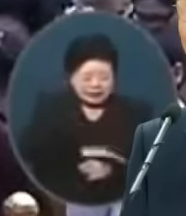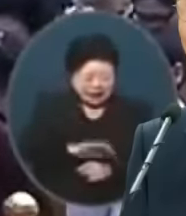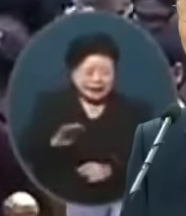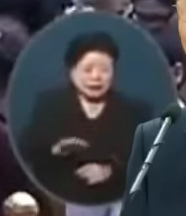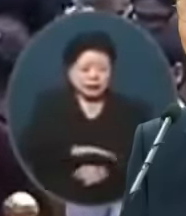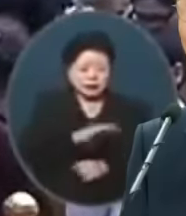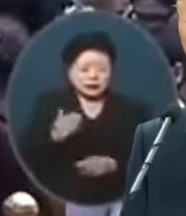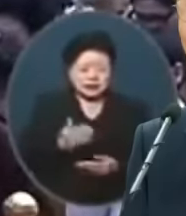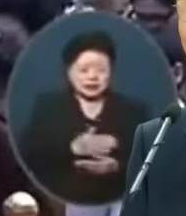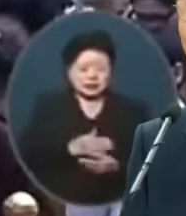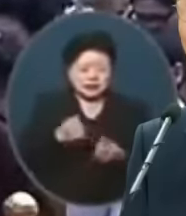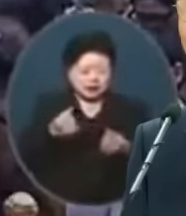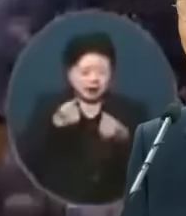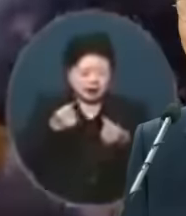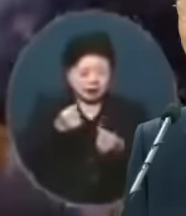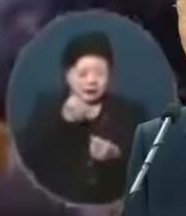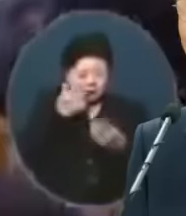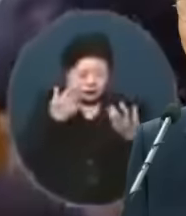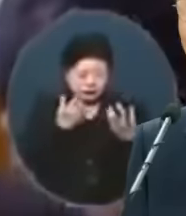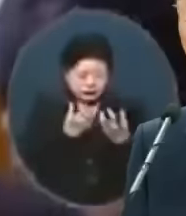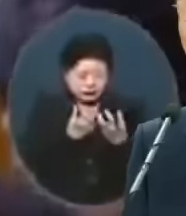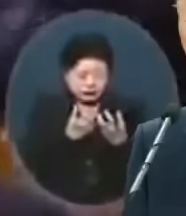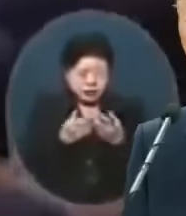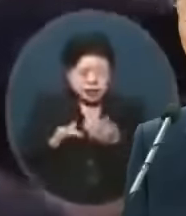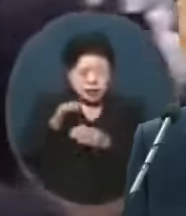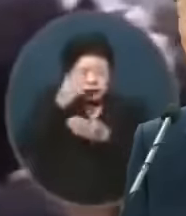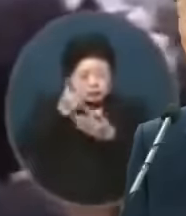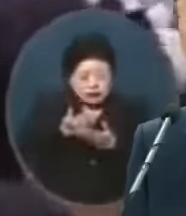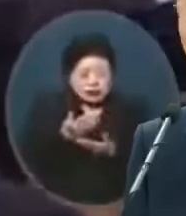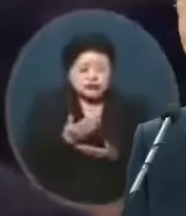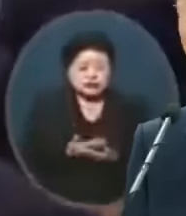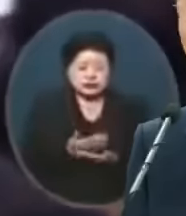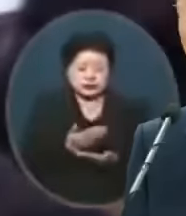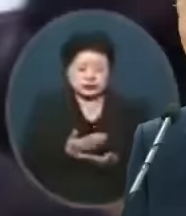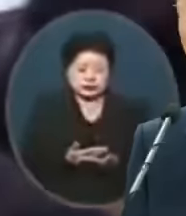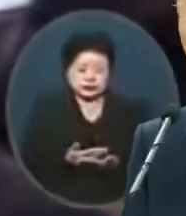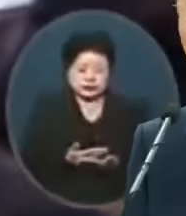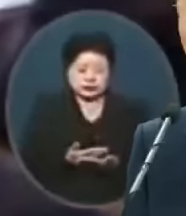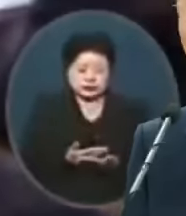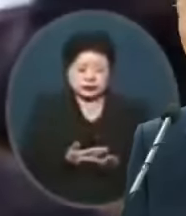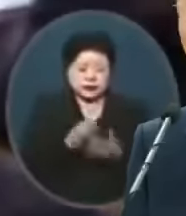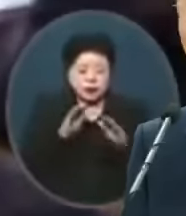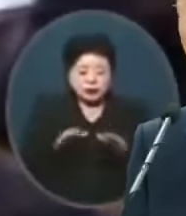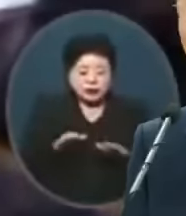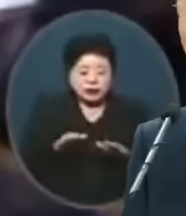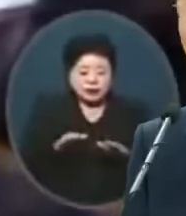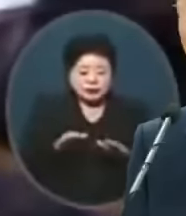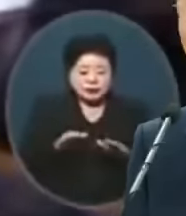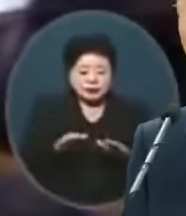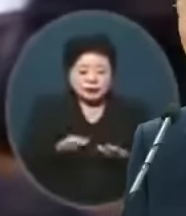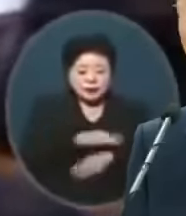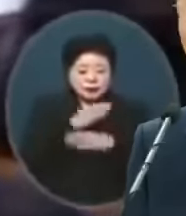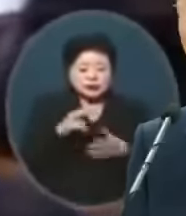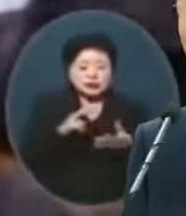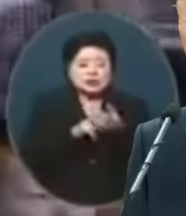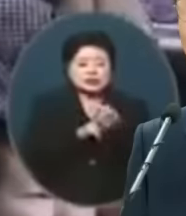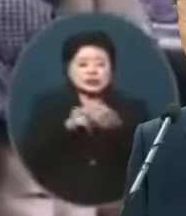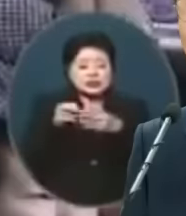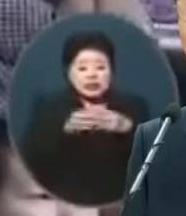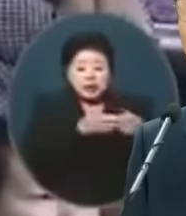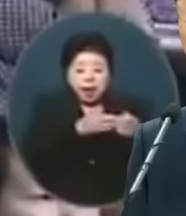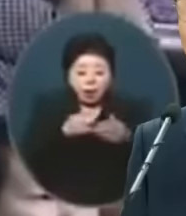땐같이 범사에 잘 때며 강건하고 생명을 얻되 넘치게 얻게 하여 주시옵소서. 오늘 모두 다 기적을